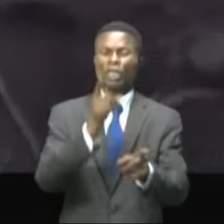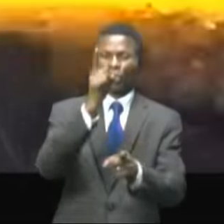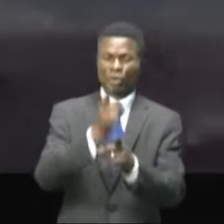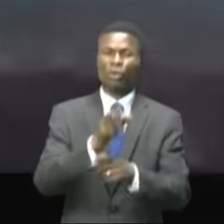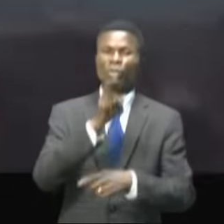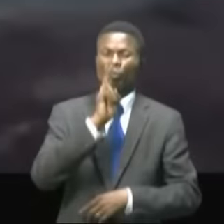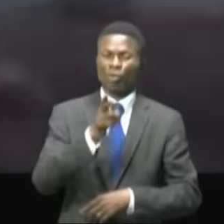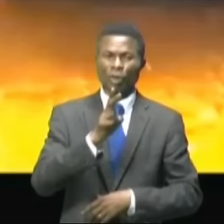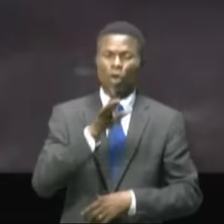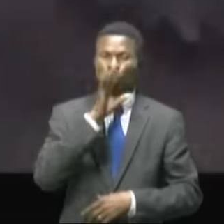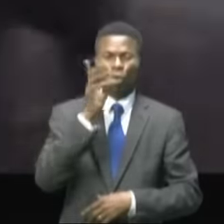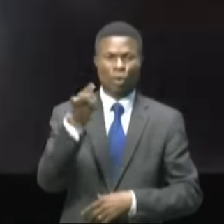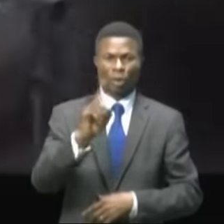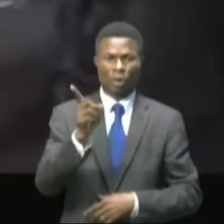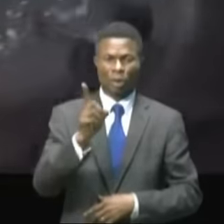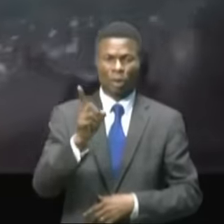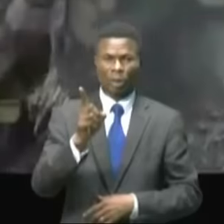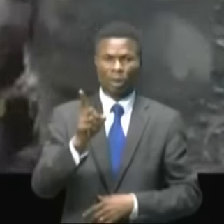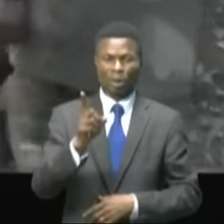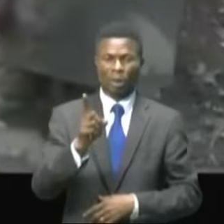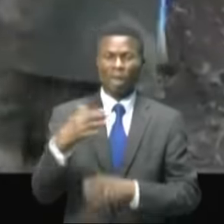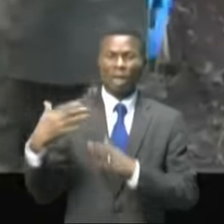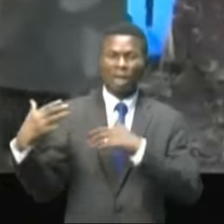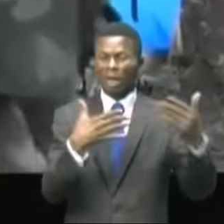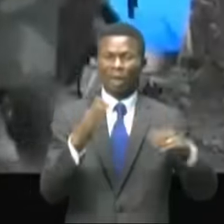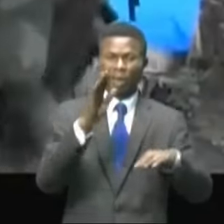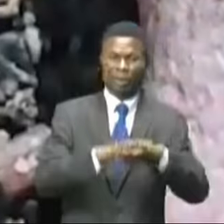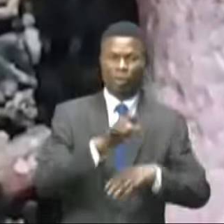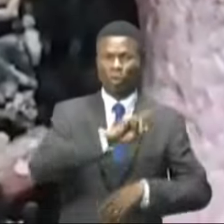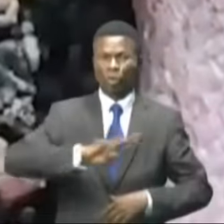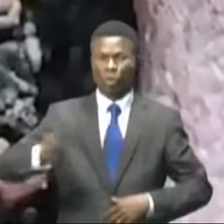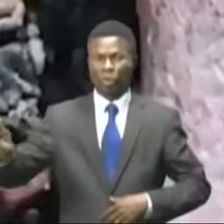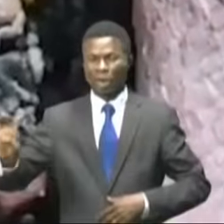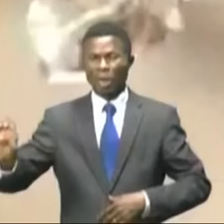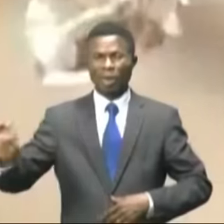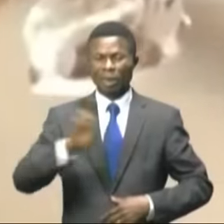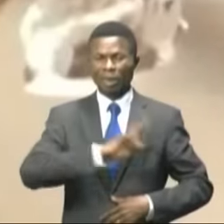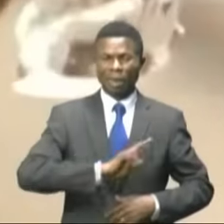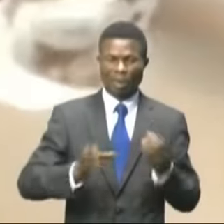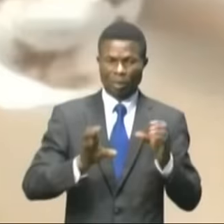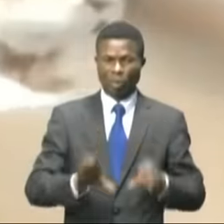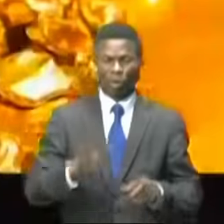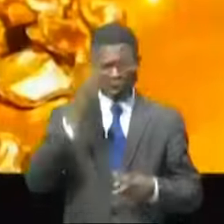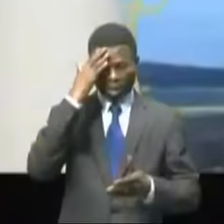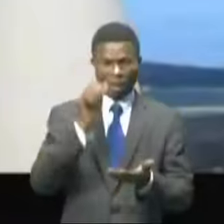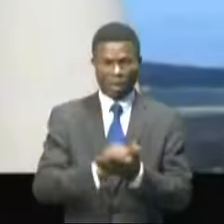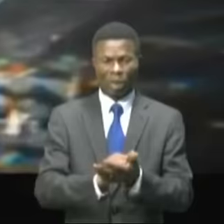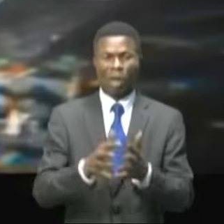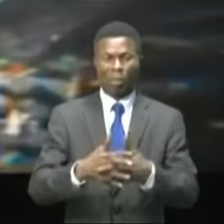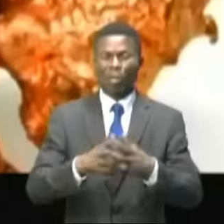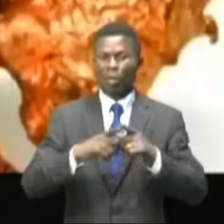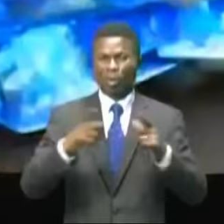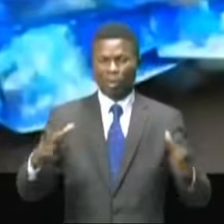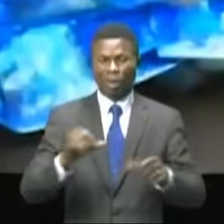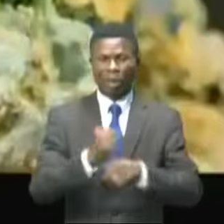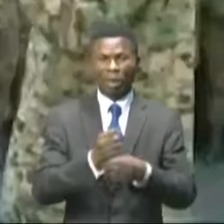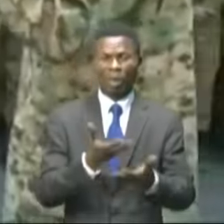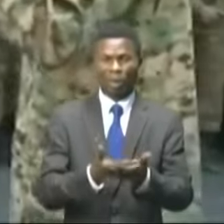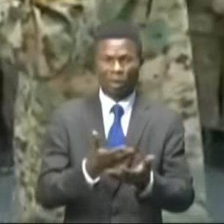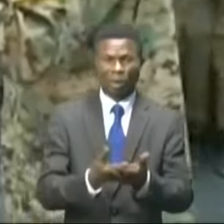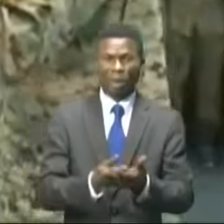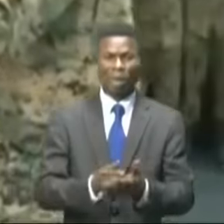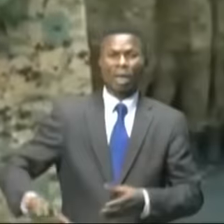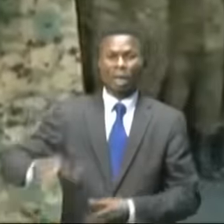et sans démenti. La guerre qui ravage l'est de la RDC est une guerre économique. C'est une grosse machine mise en place par le